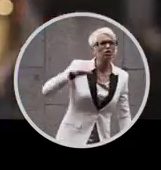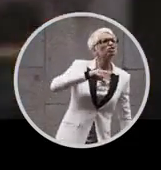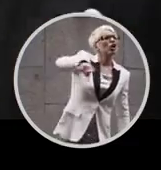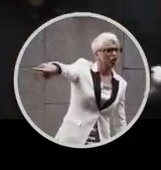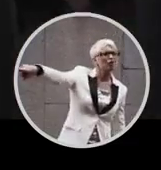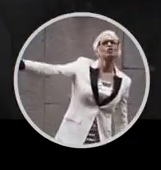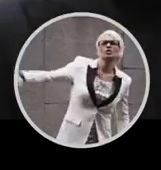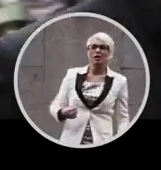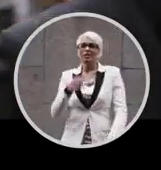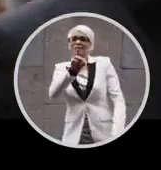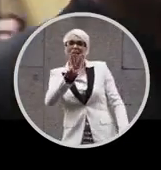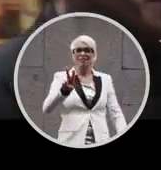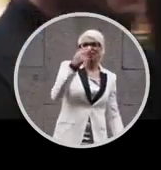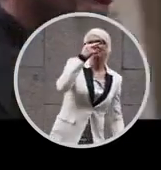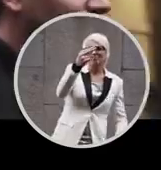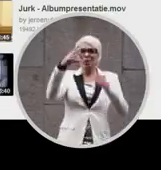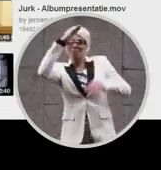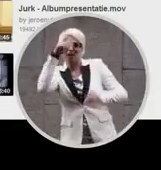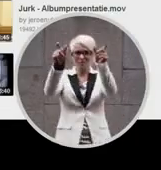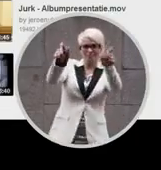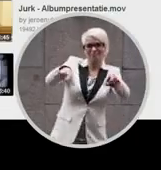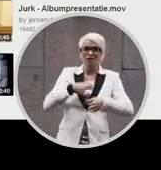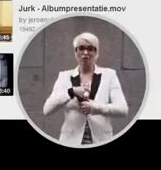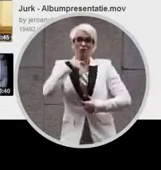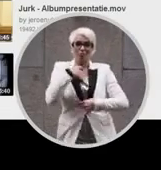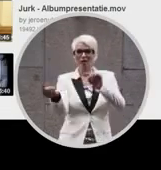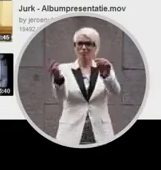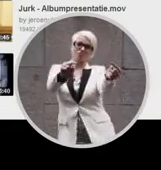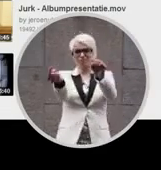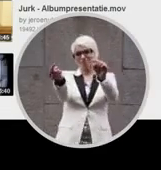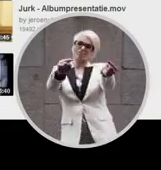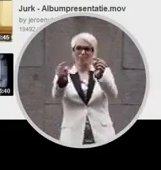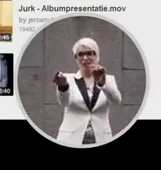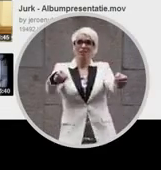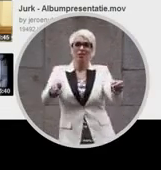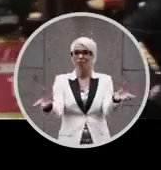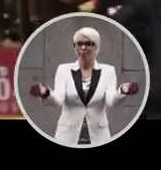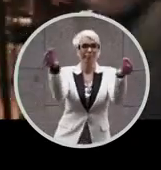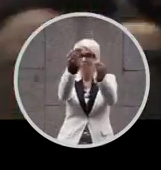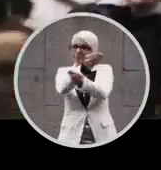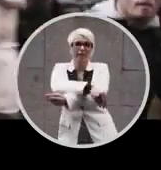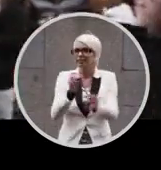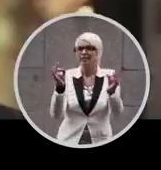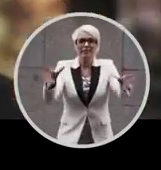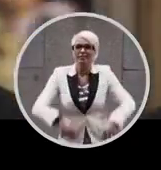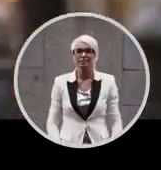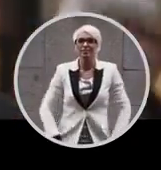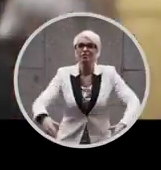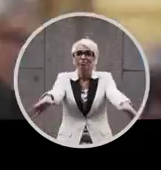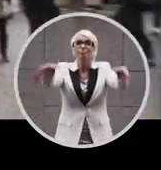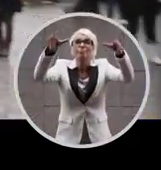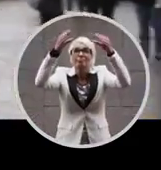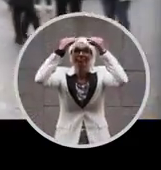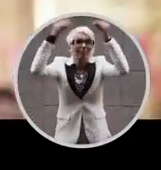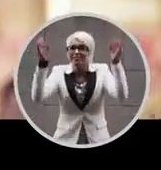een andere lult Op tv zie ik de heren, met een stropdast debatteren En ze zeggen iets,